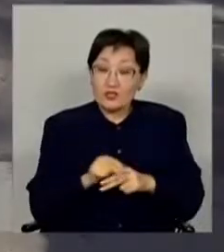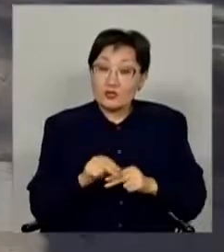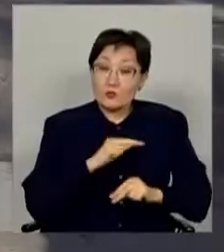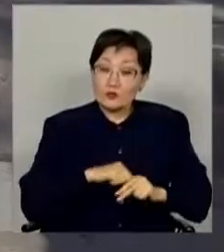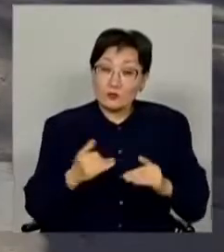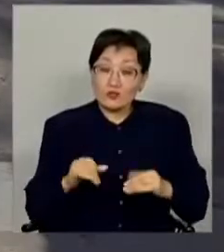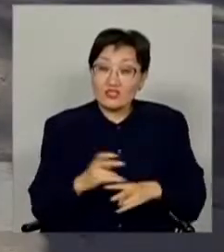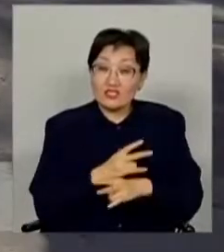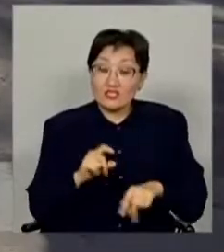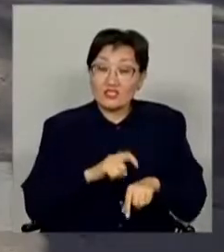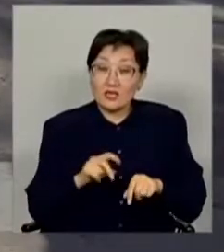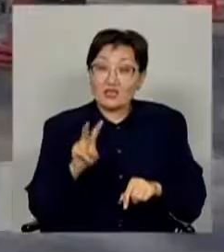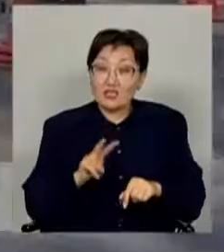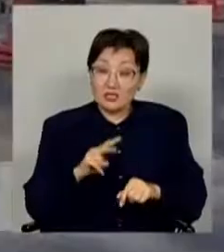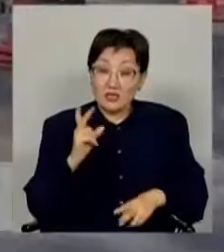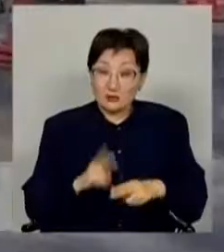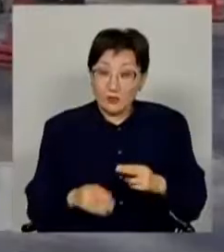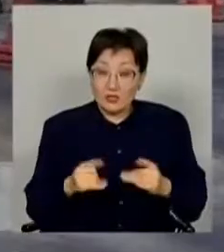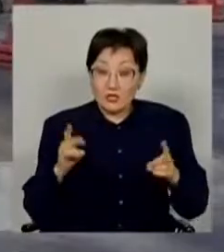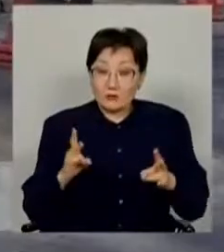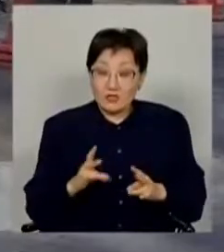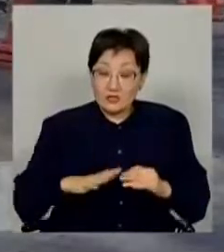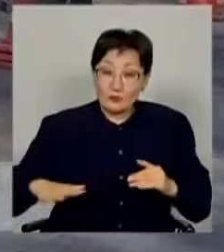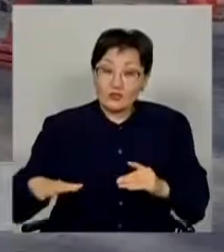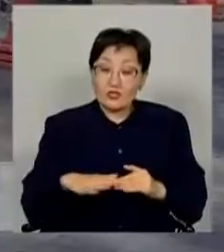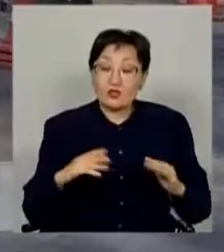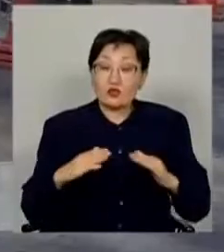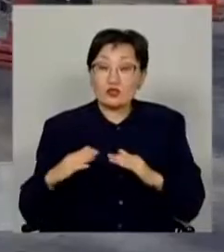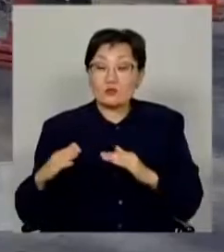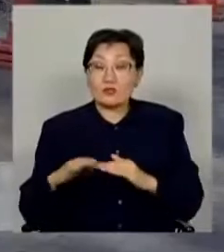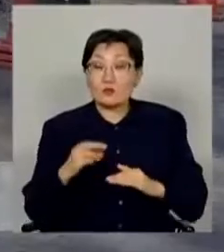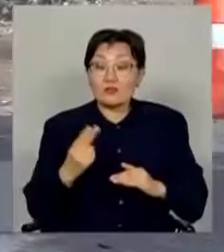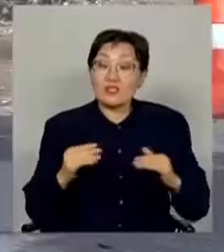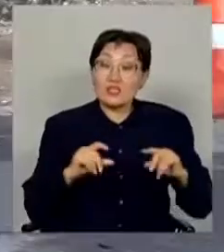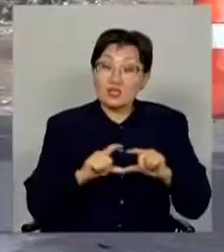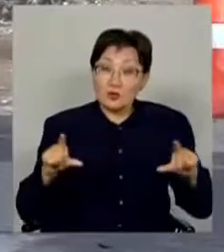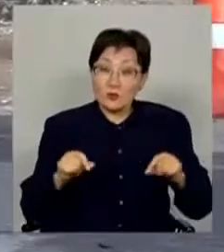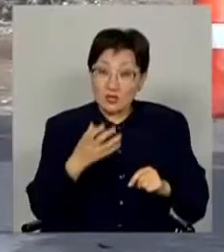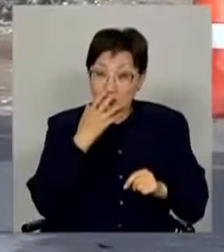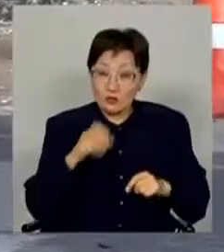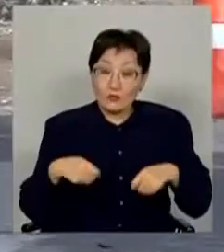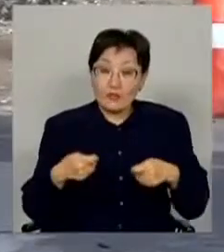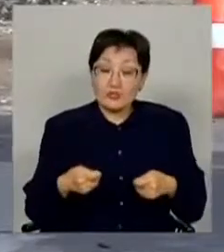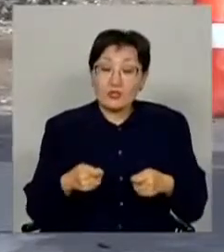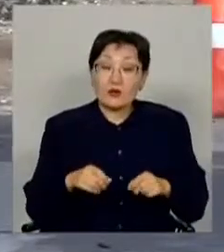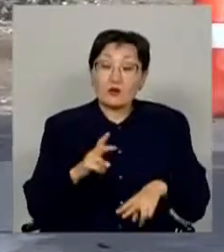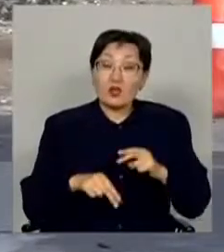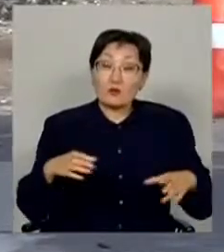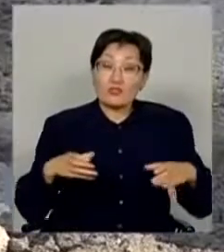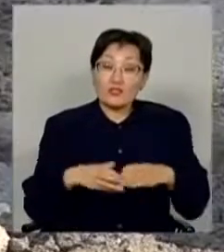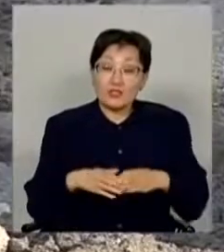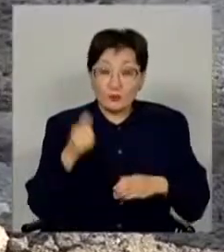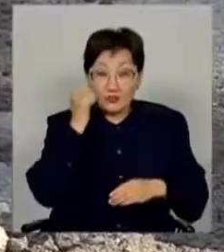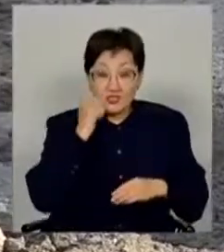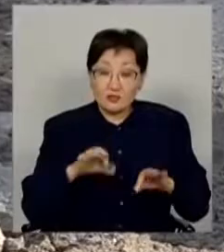жұмыстары бүгін түнгі 2-де аяқталған. Қазір апат болған аймақтағы үйлерге, әлеуметтік нысандарға жылу берілді. Мердігер компания